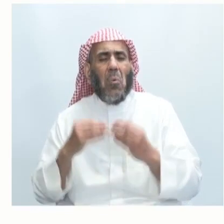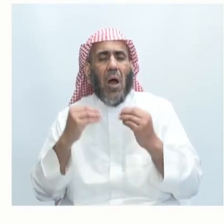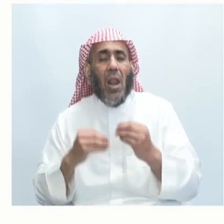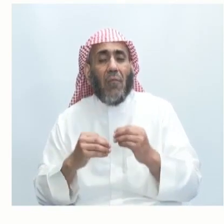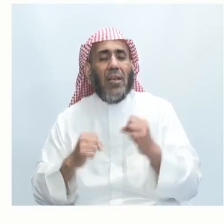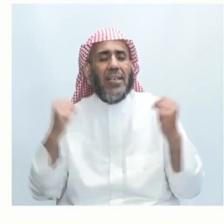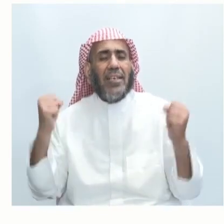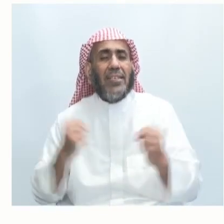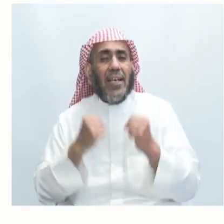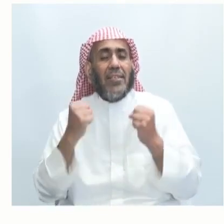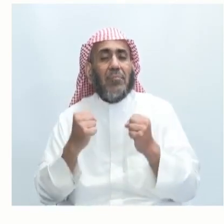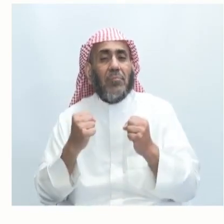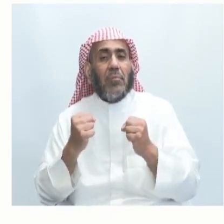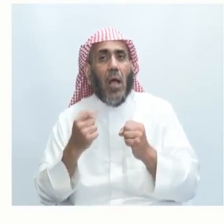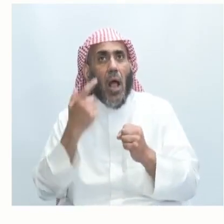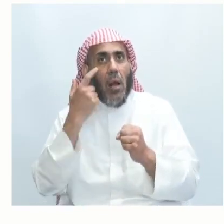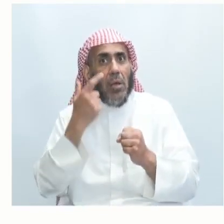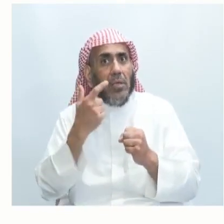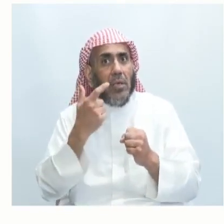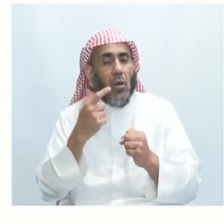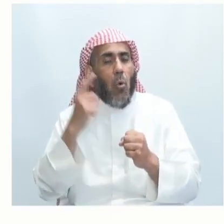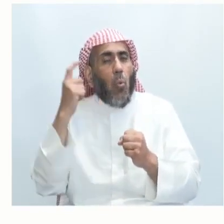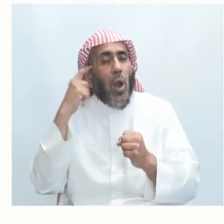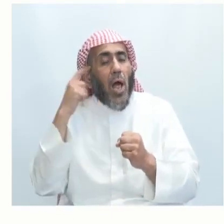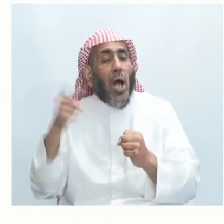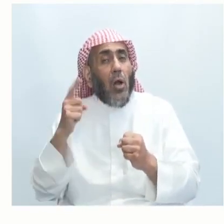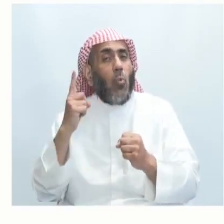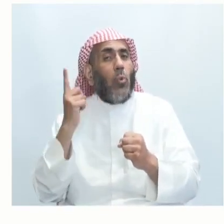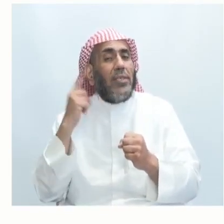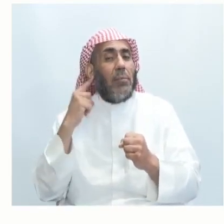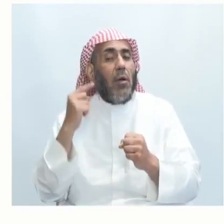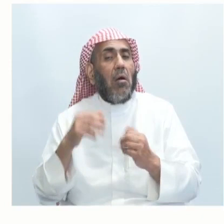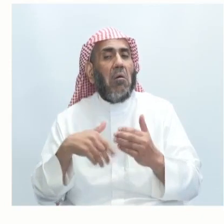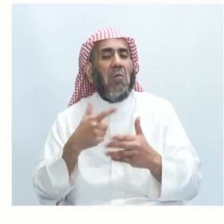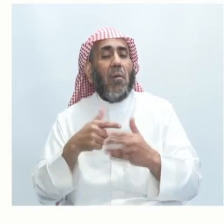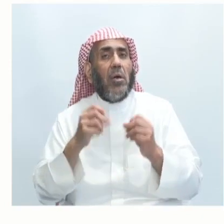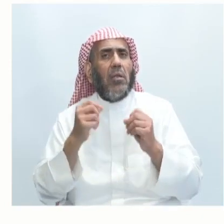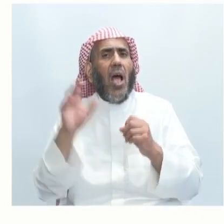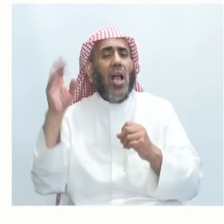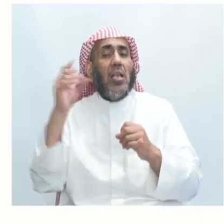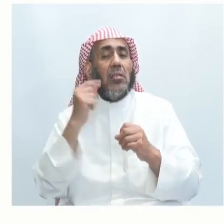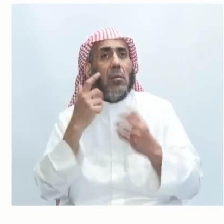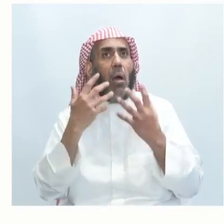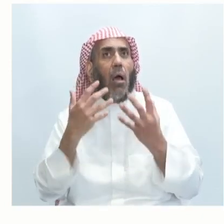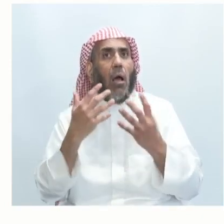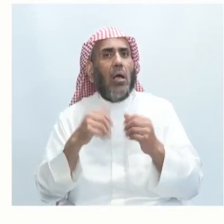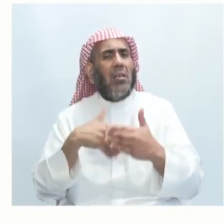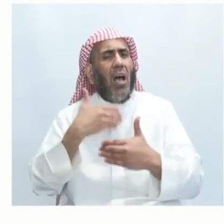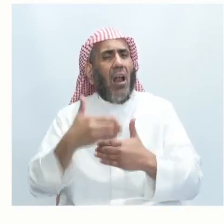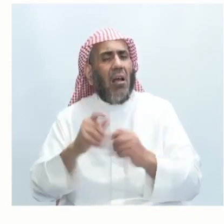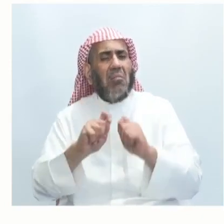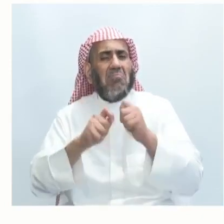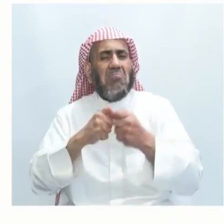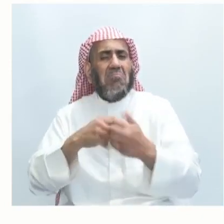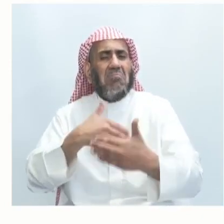فيها نشاط البصر والعقل والسمع فبدا الانتباه بماذا او صار للانتباه